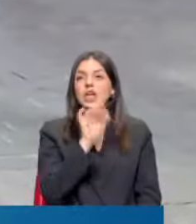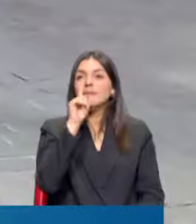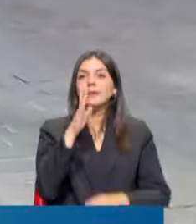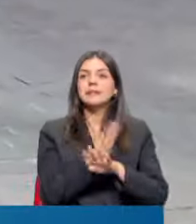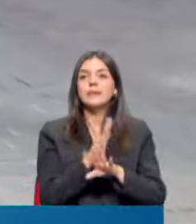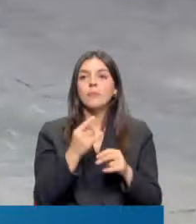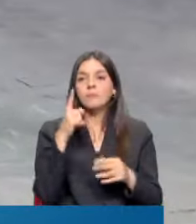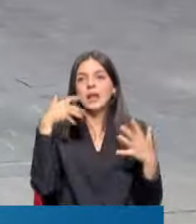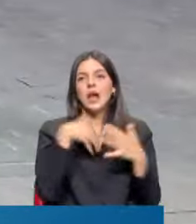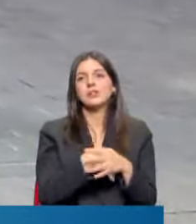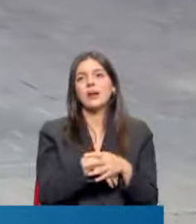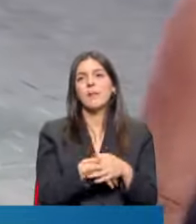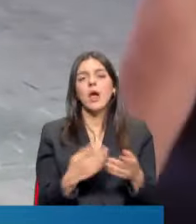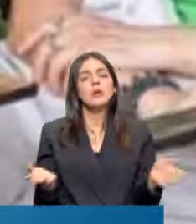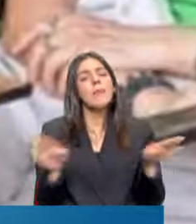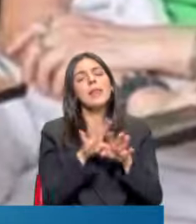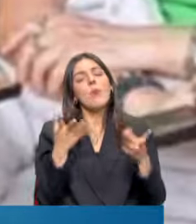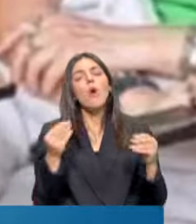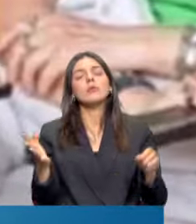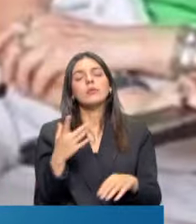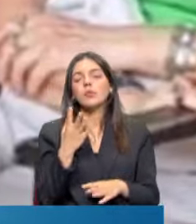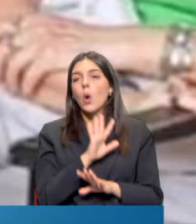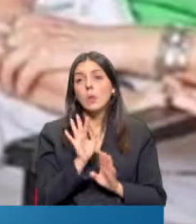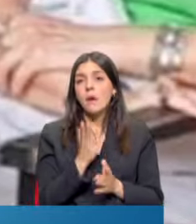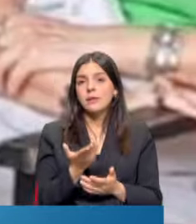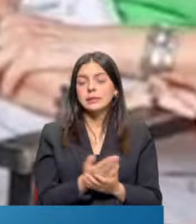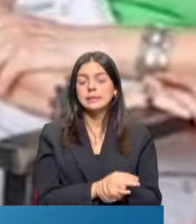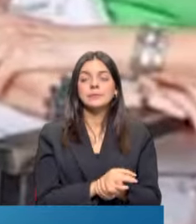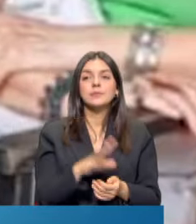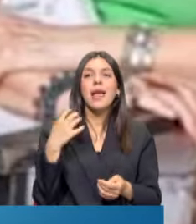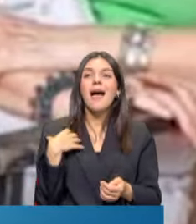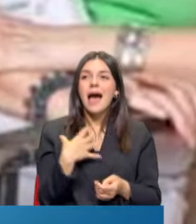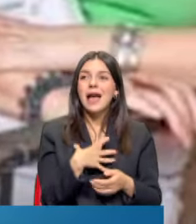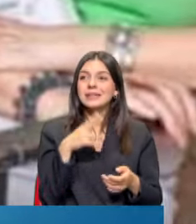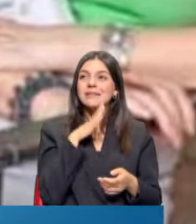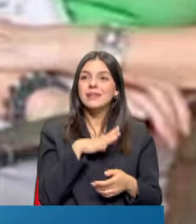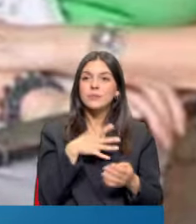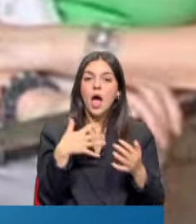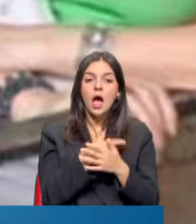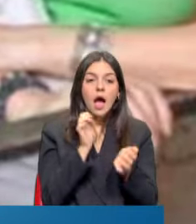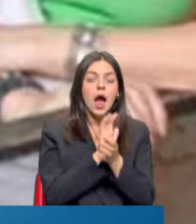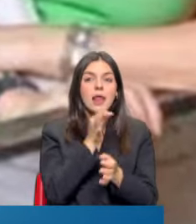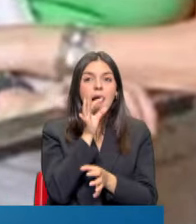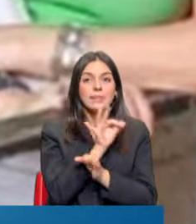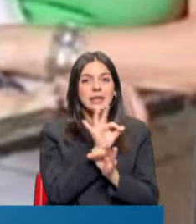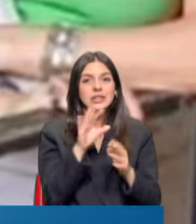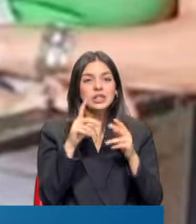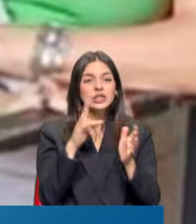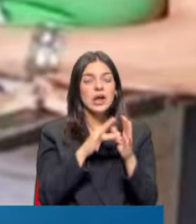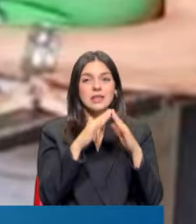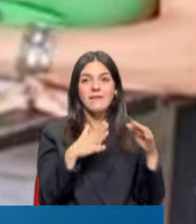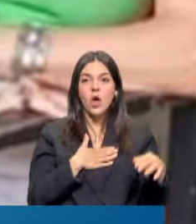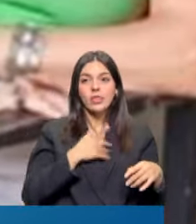bir akşam çat diye kapattım oldu olmaz. Anne Aysel Kayserlioğlu kızının akşam saati ailesinden habersiz cezaevi önüne tek